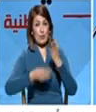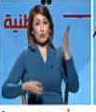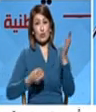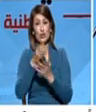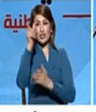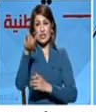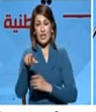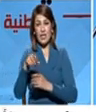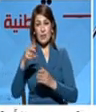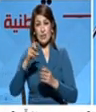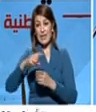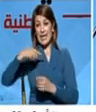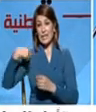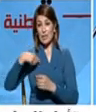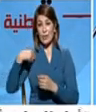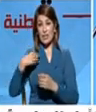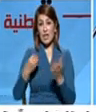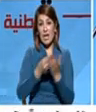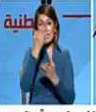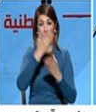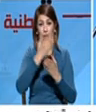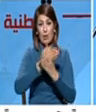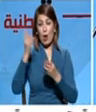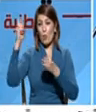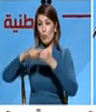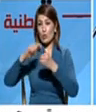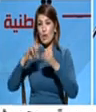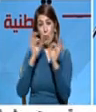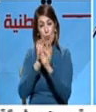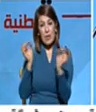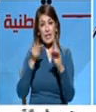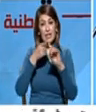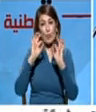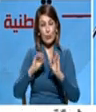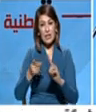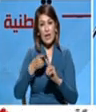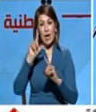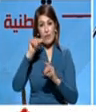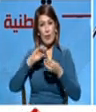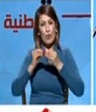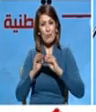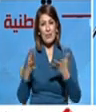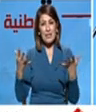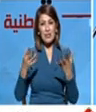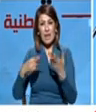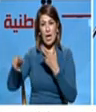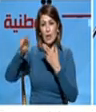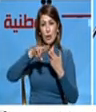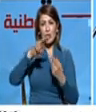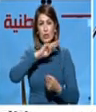يعني سجلهما عند صندوق الضمان تهدف عليها مساهمات وما غير ما انه تقول انت في مخارج عليه